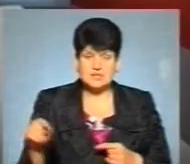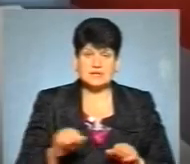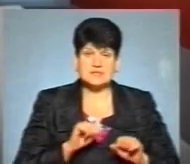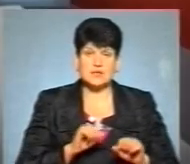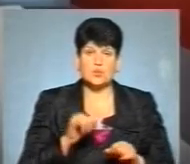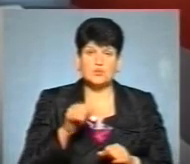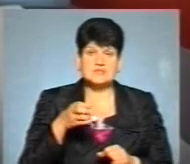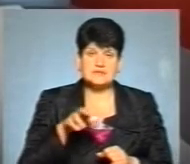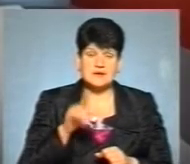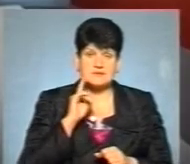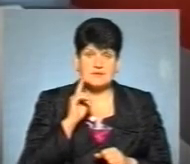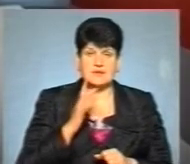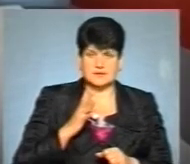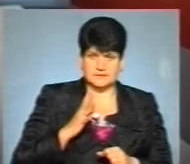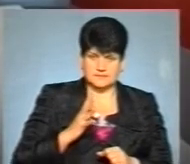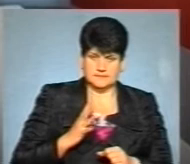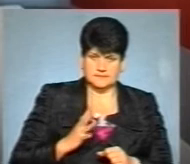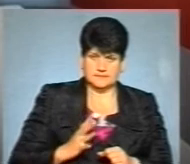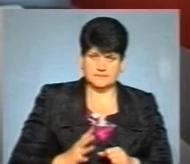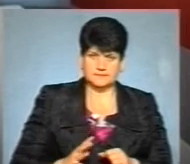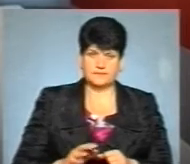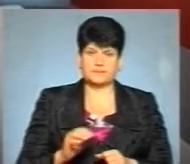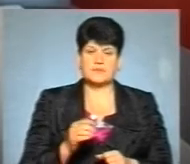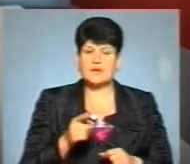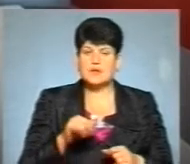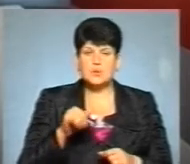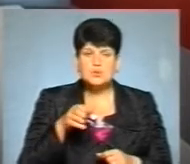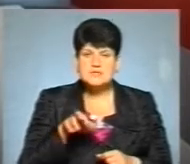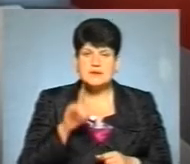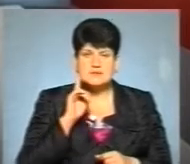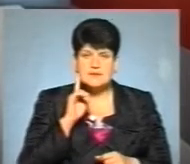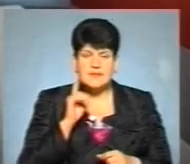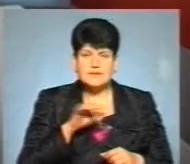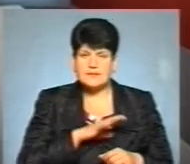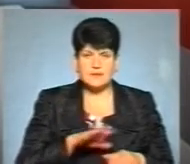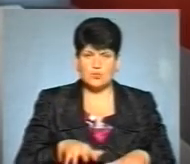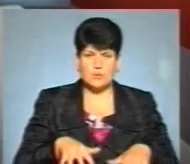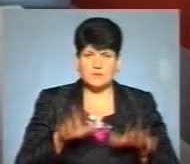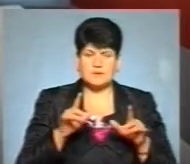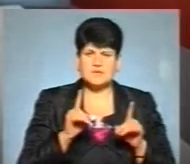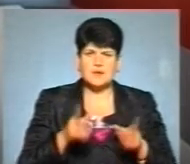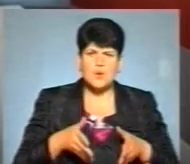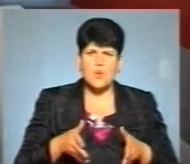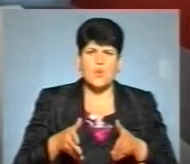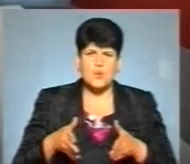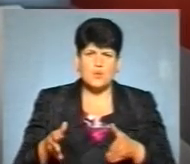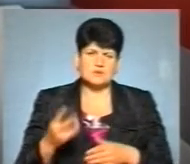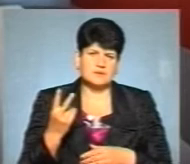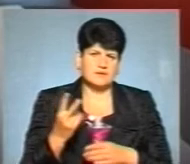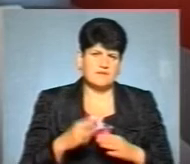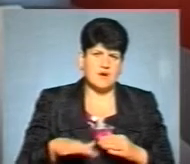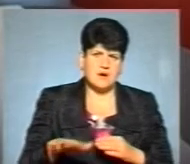Зелене, витримала, і Устя Зелене не було підтоплено, там тільки городи і десь два